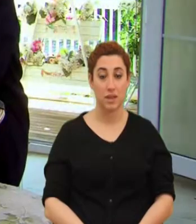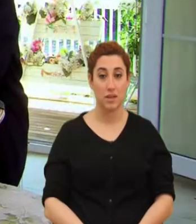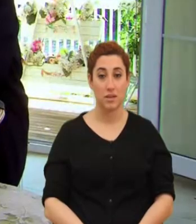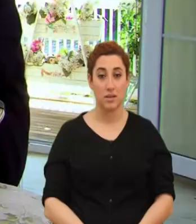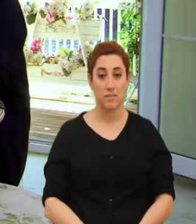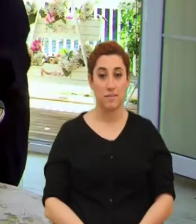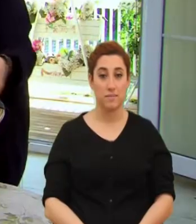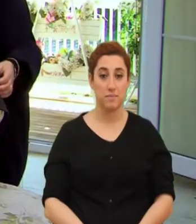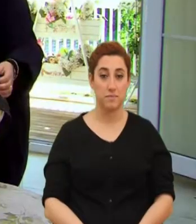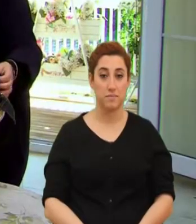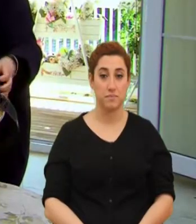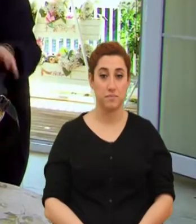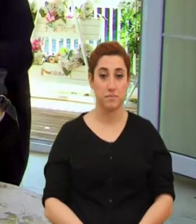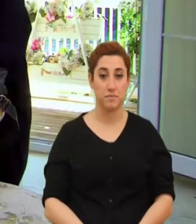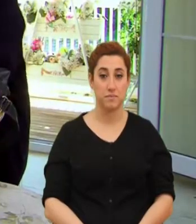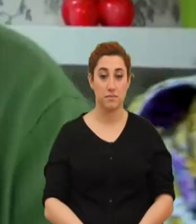Hemen bavulu alıp masaya koydu.